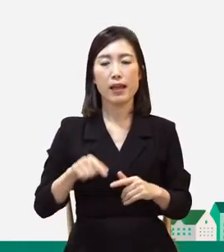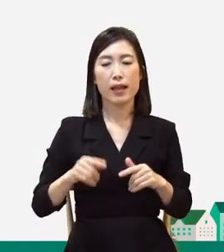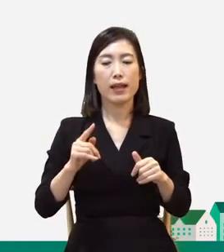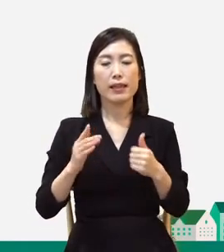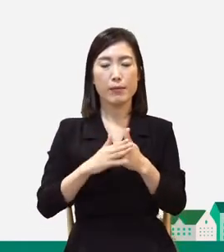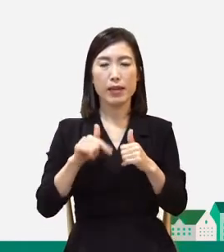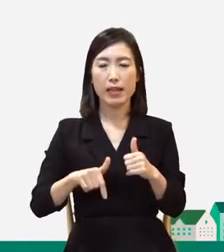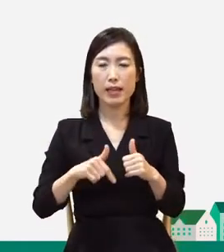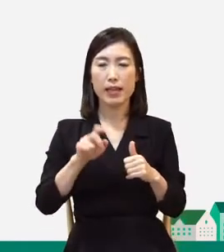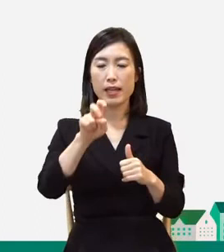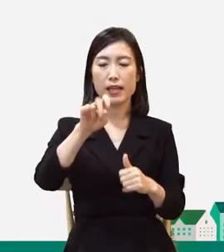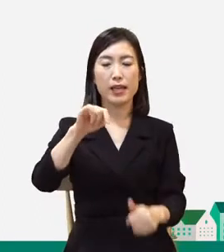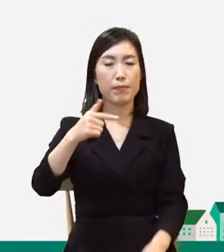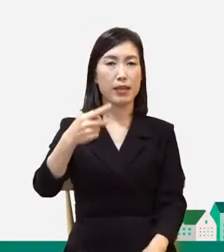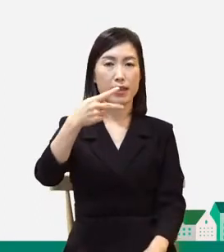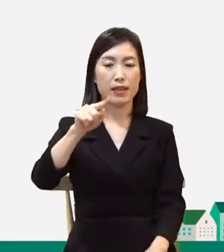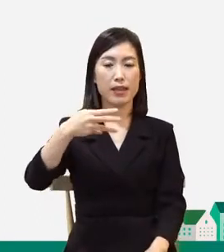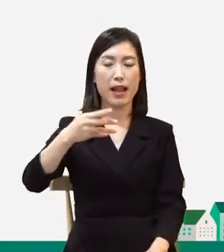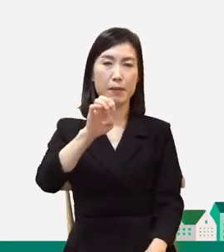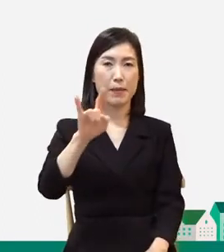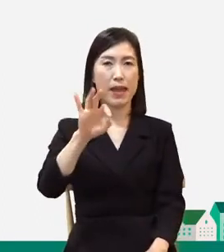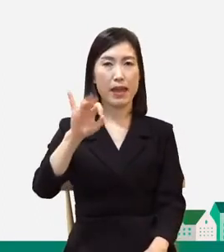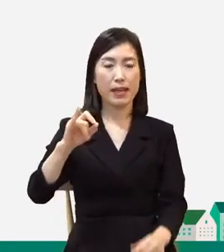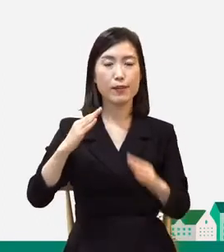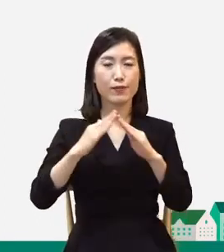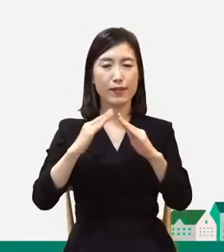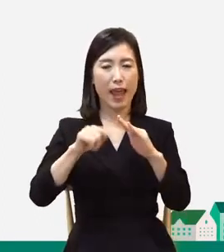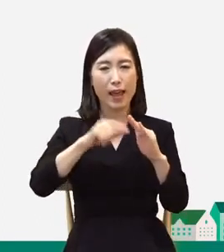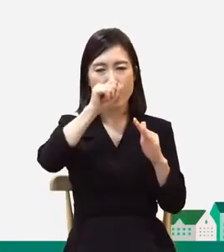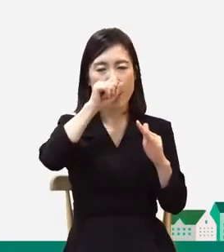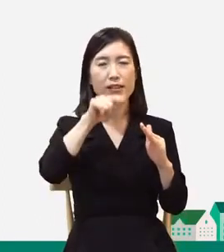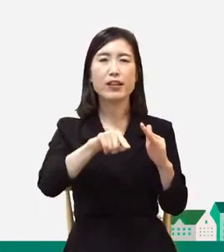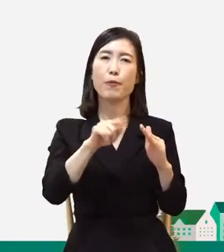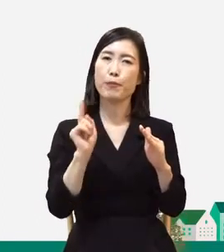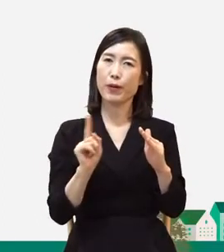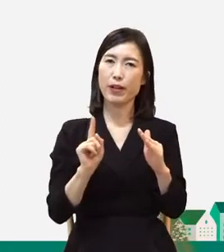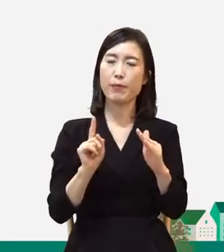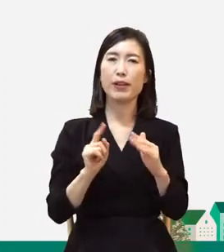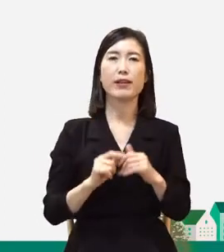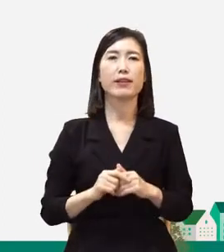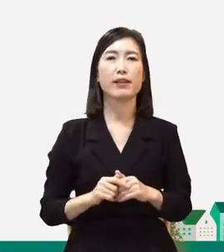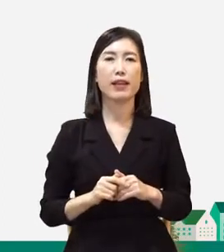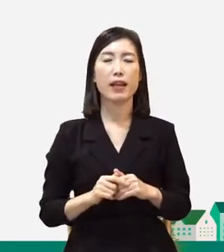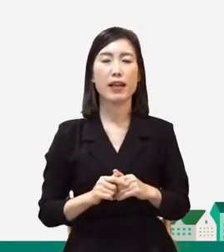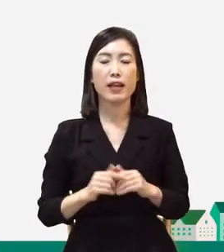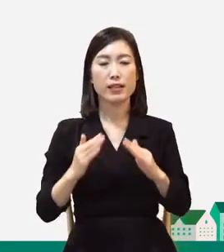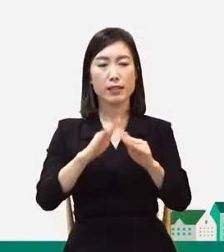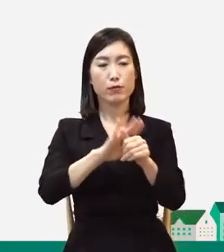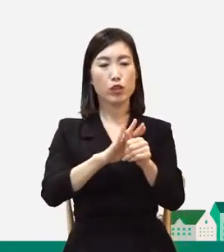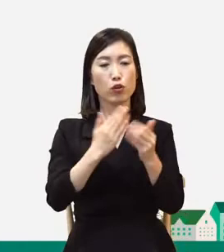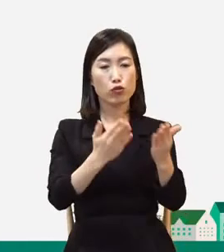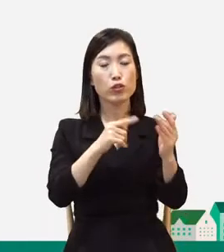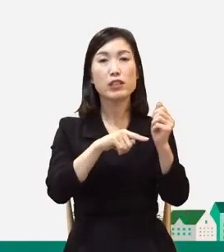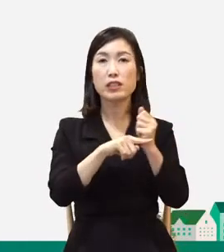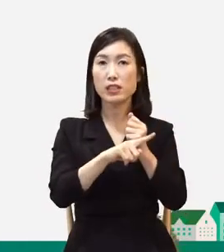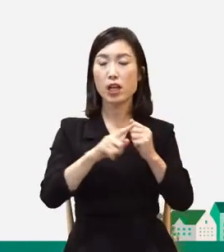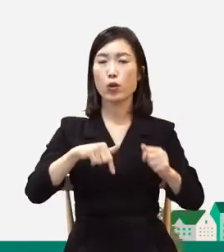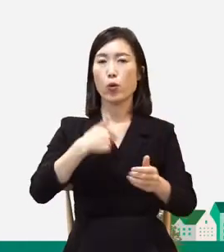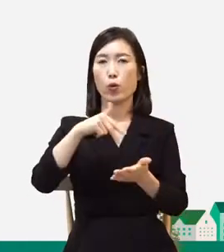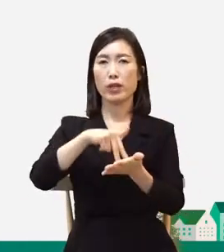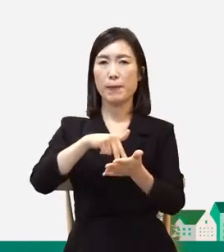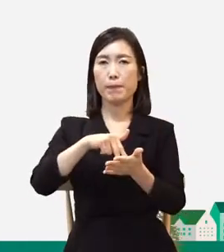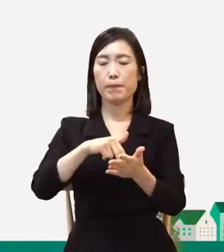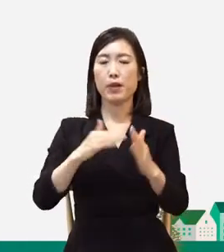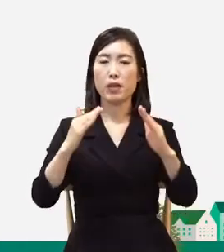장점들이 있다면 그런 것 같아요. 이게 그 지원주택이 어쨌든 독립적인